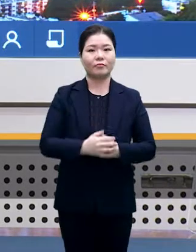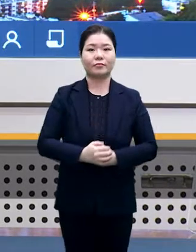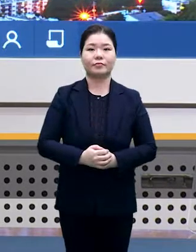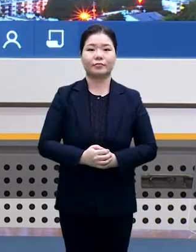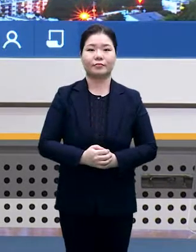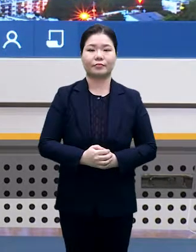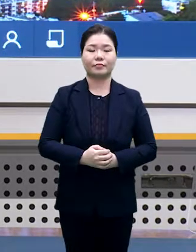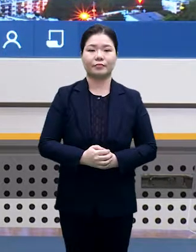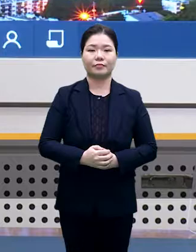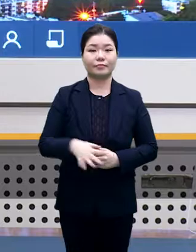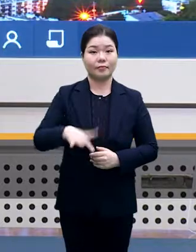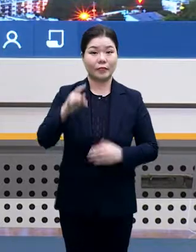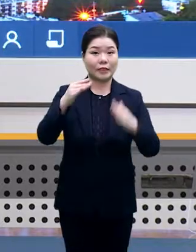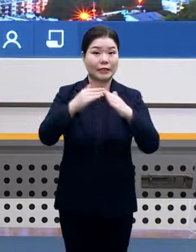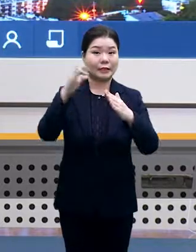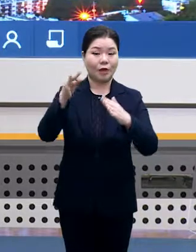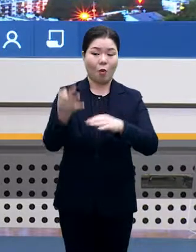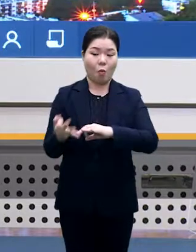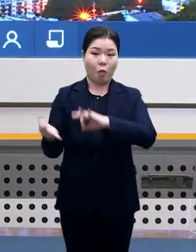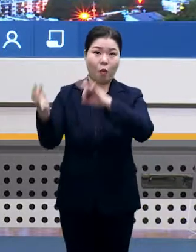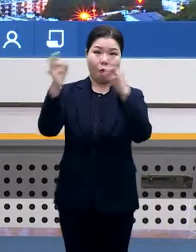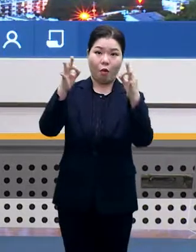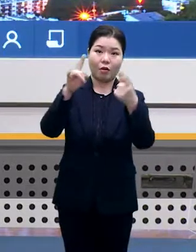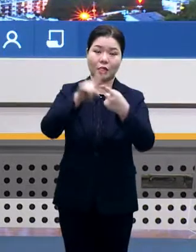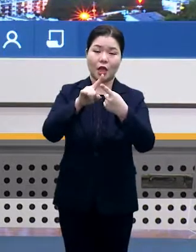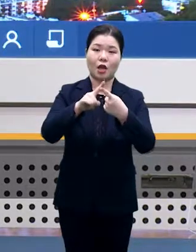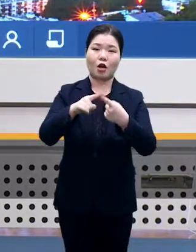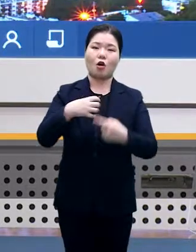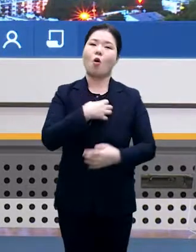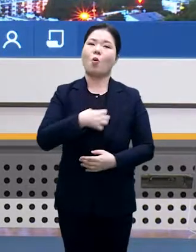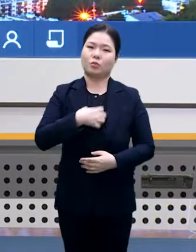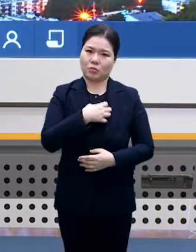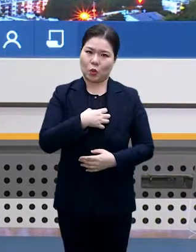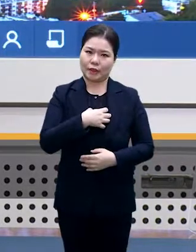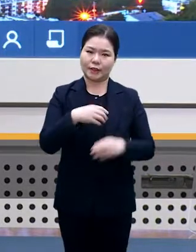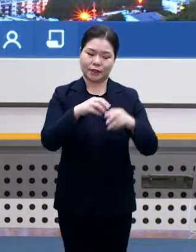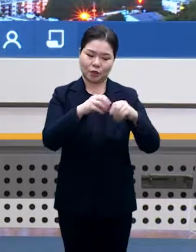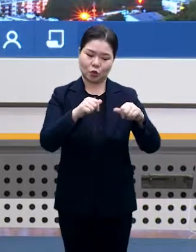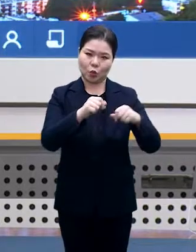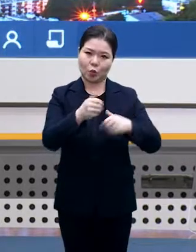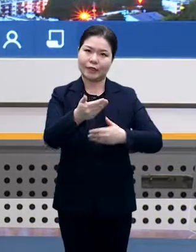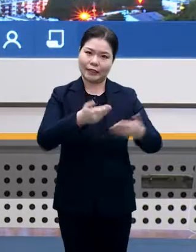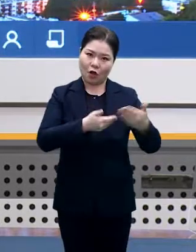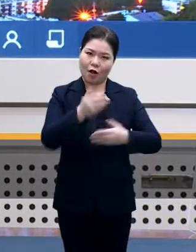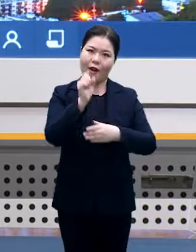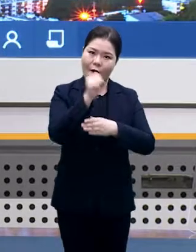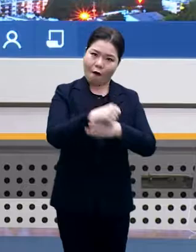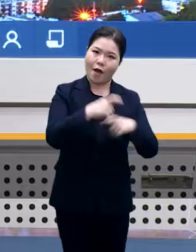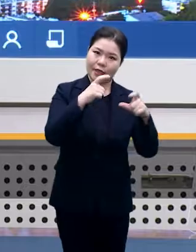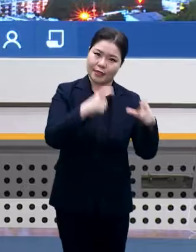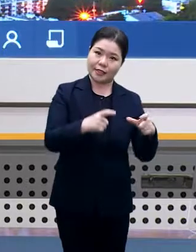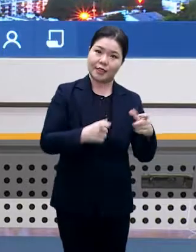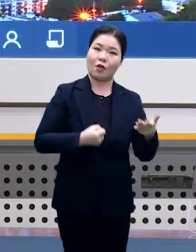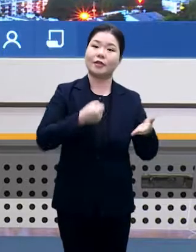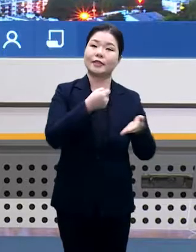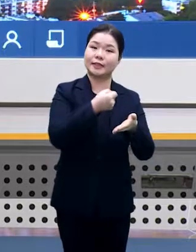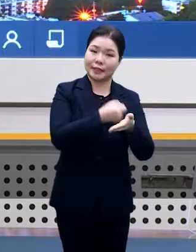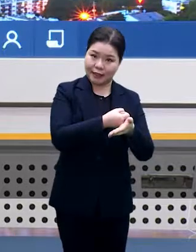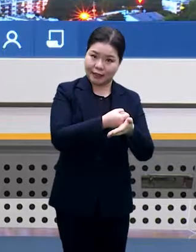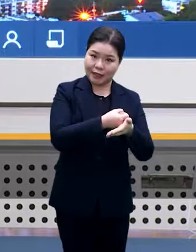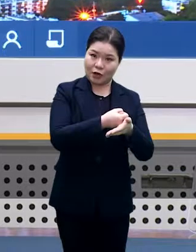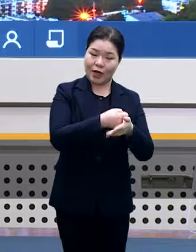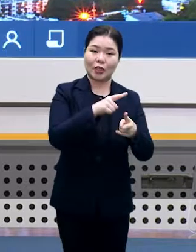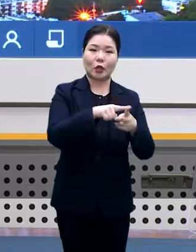생각합니다. 먼저 그 집값 상승에 대한 우려는 토지거래 허가